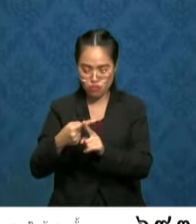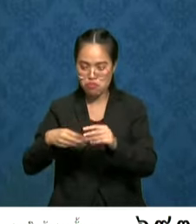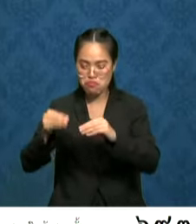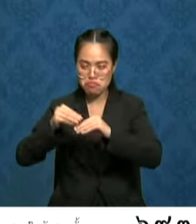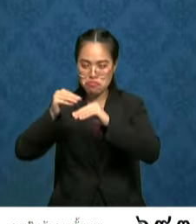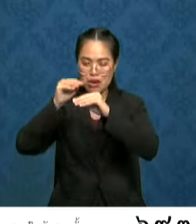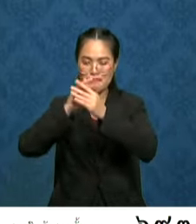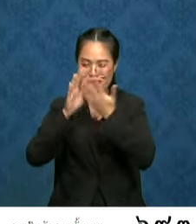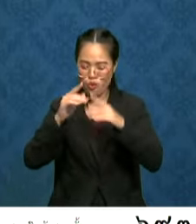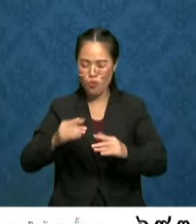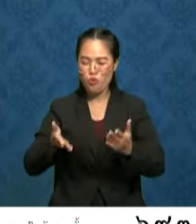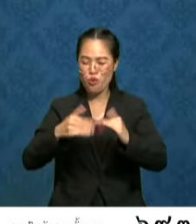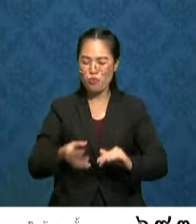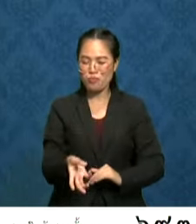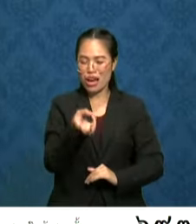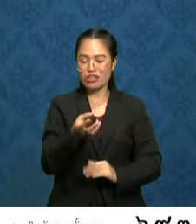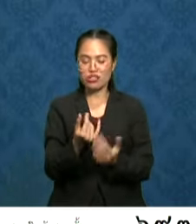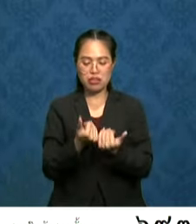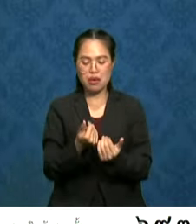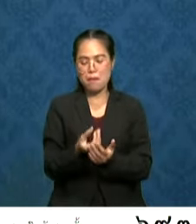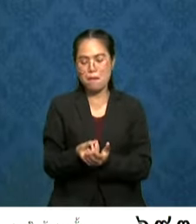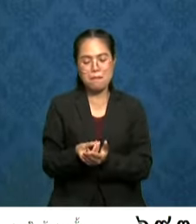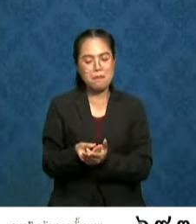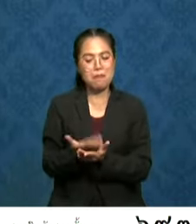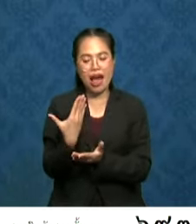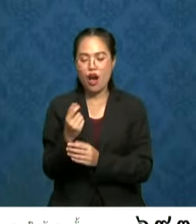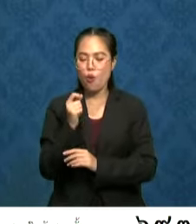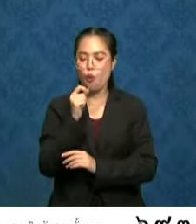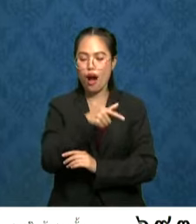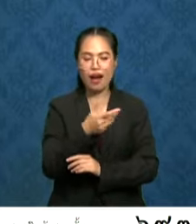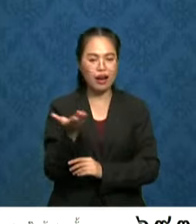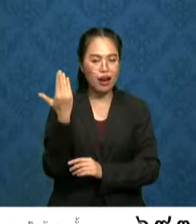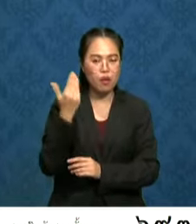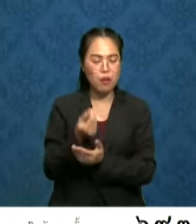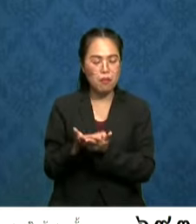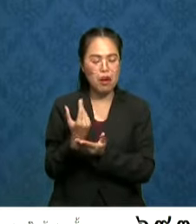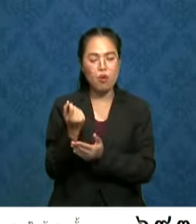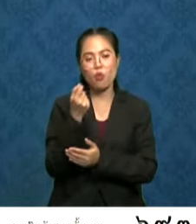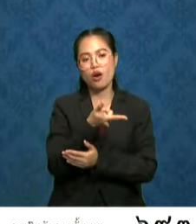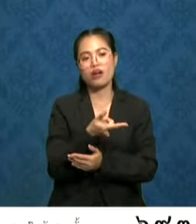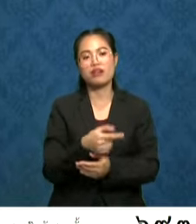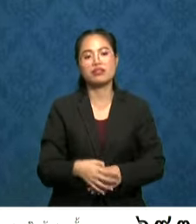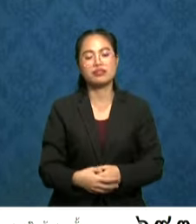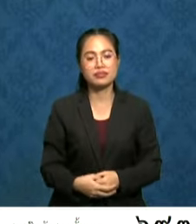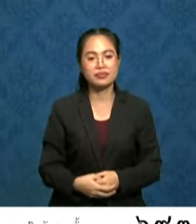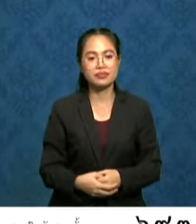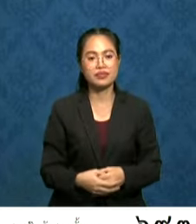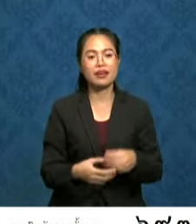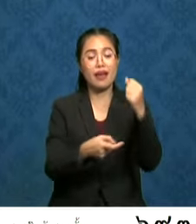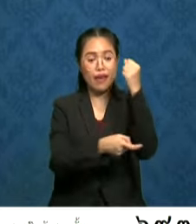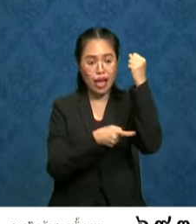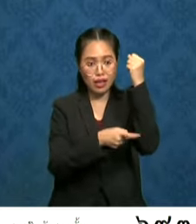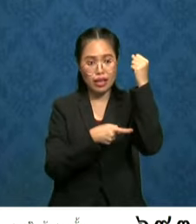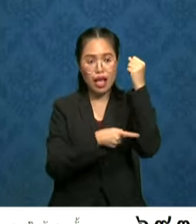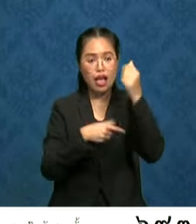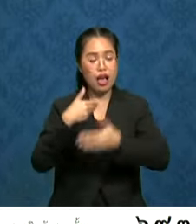จริงลดแป๊บเดียวนะคะตอนนี้กลับมาแพงกว่าตอนที่ก่อนที่คุณเศรษฐาจะมาเป็นนายกรัฐมนตรีแล้วนะคะราคายางไทยสูงที่สุดใน